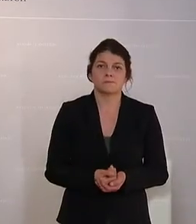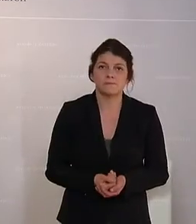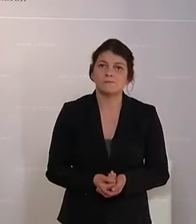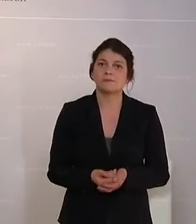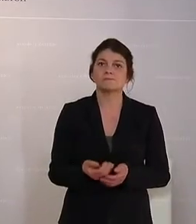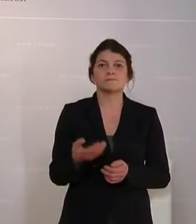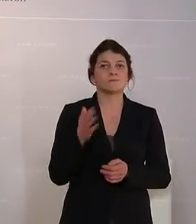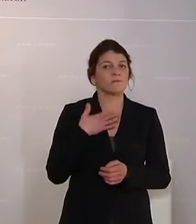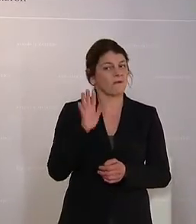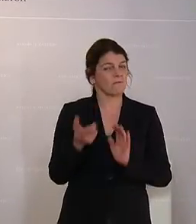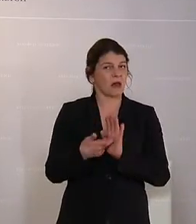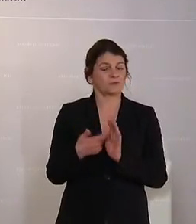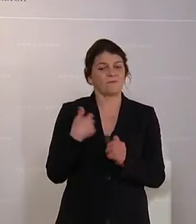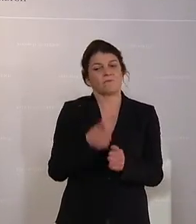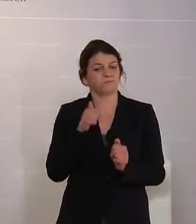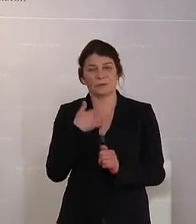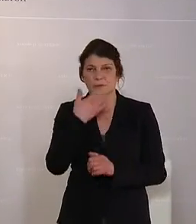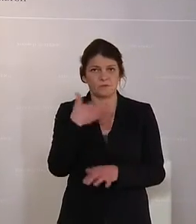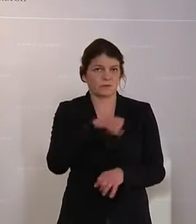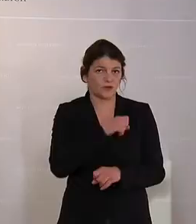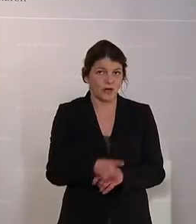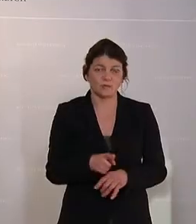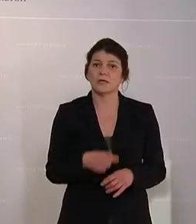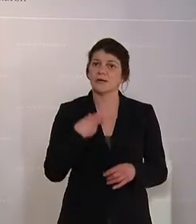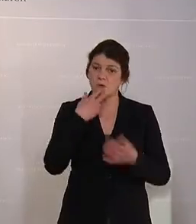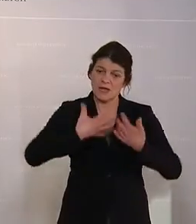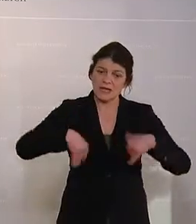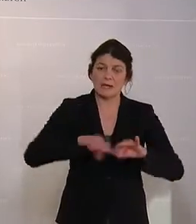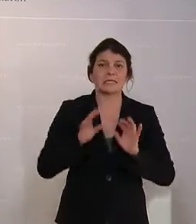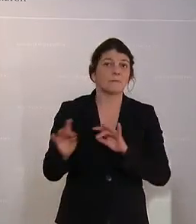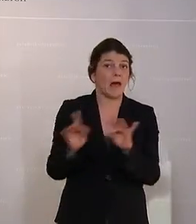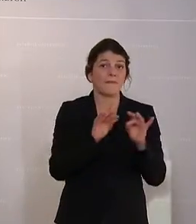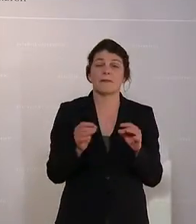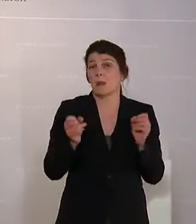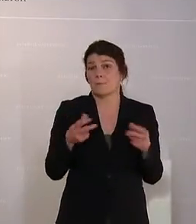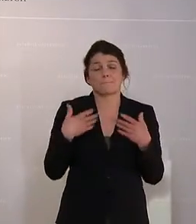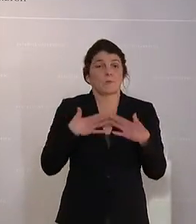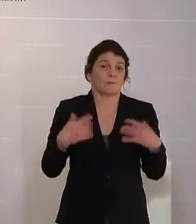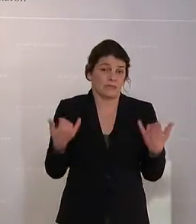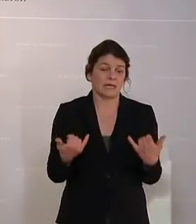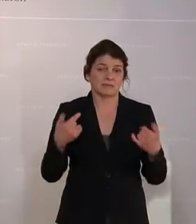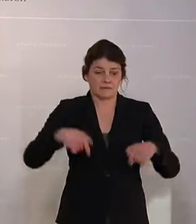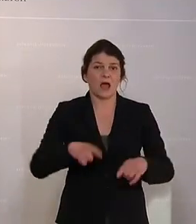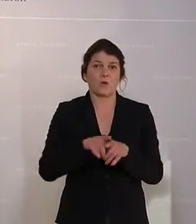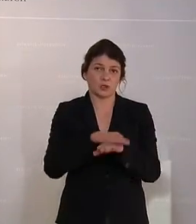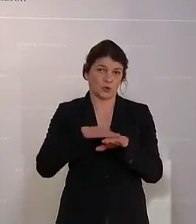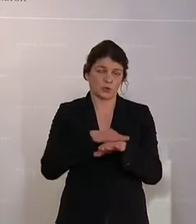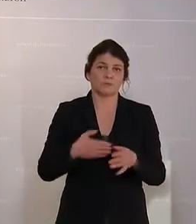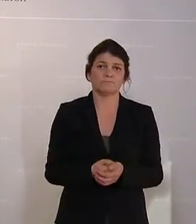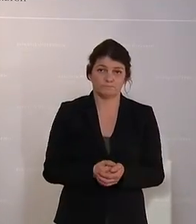Anspruch zurückgeblieben sind, dass wir gemeinsam handeln, dann möchte ich mich auch hierfür und hier entschuldigen.